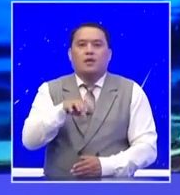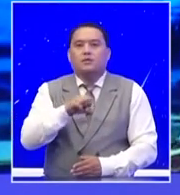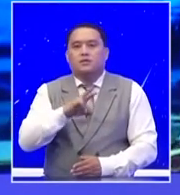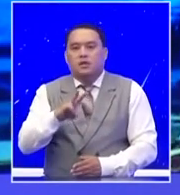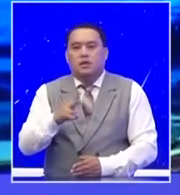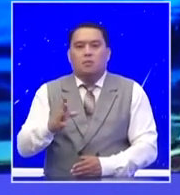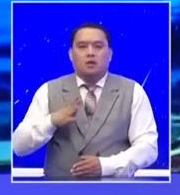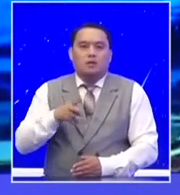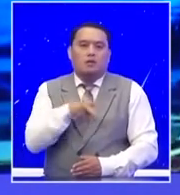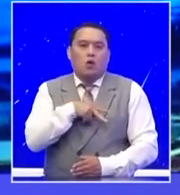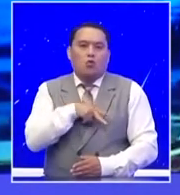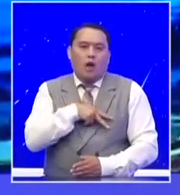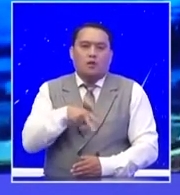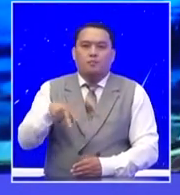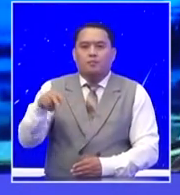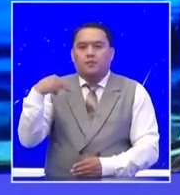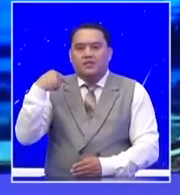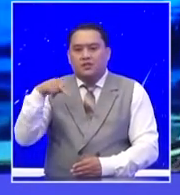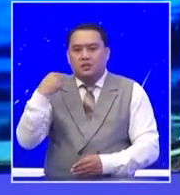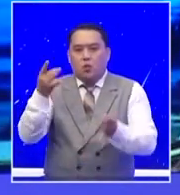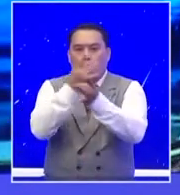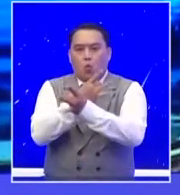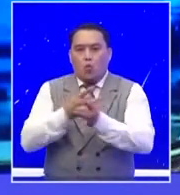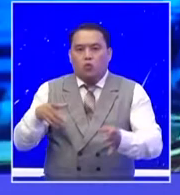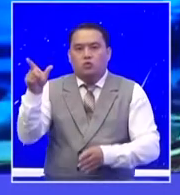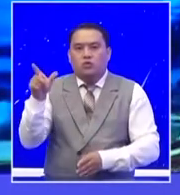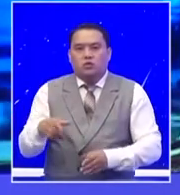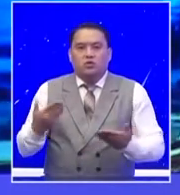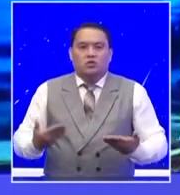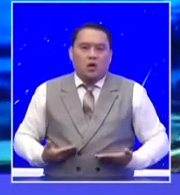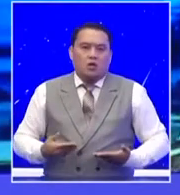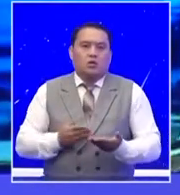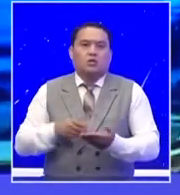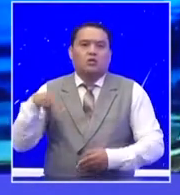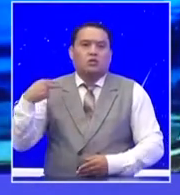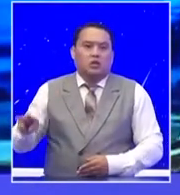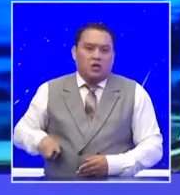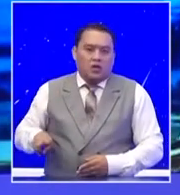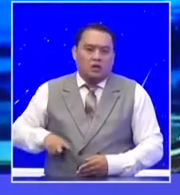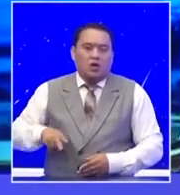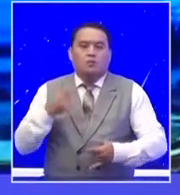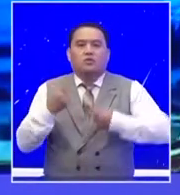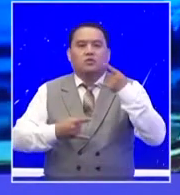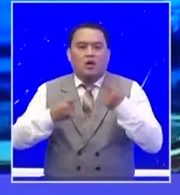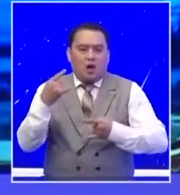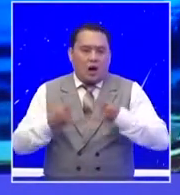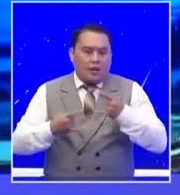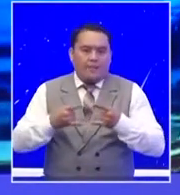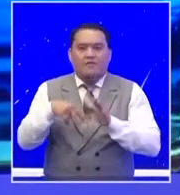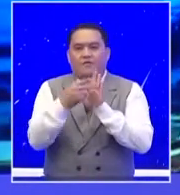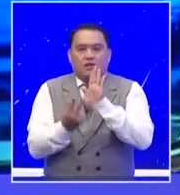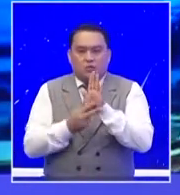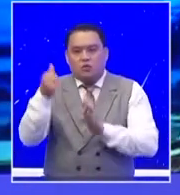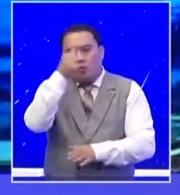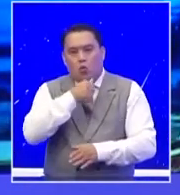был лауреатом премии президента и видным деятелем культуры. До конца жизни работал генеральным директором телеканала ЖТСУ. В